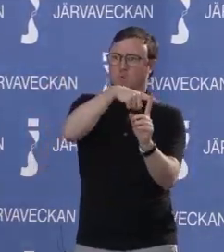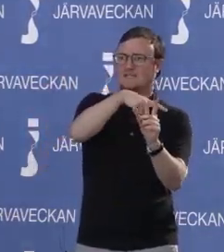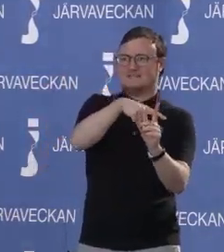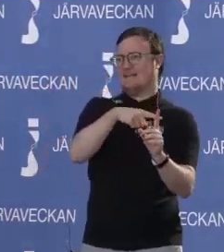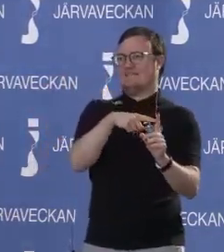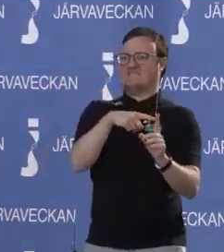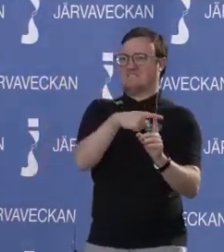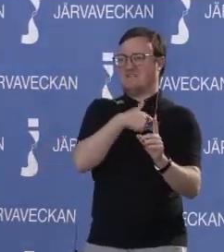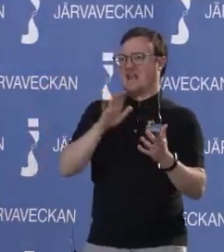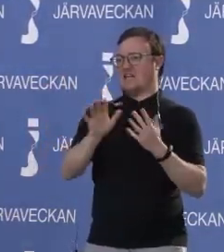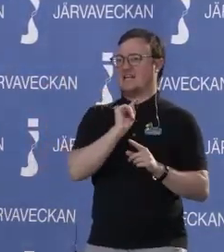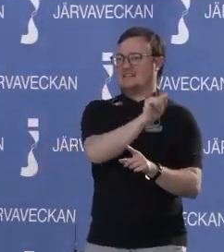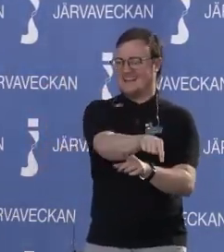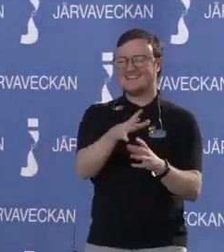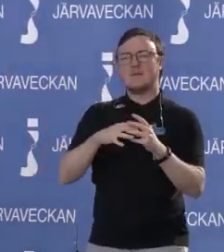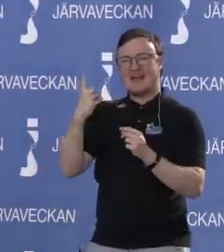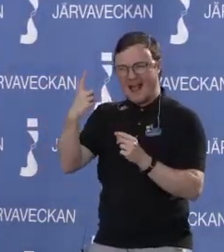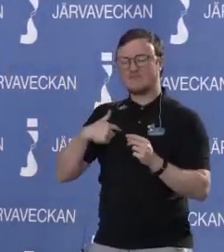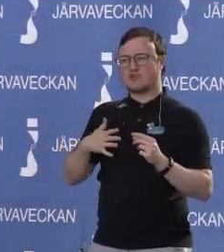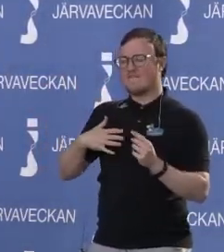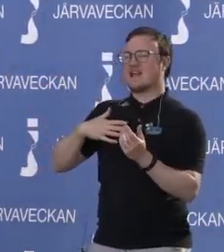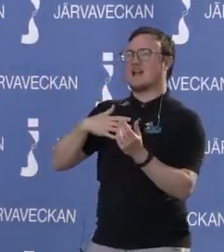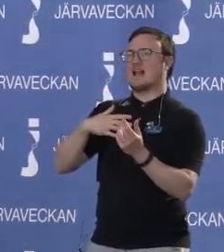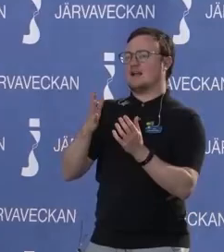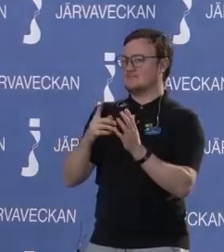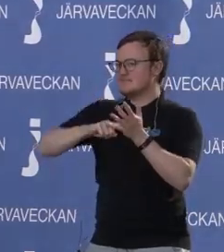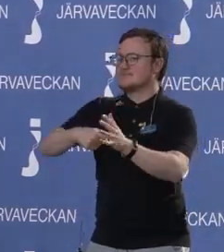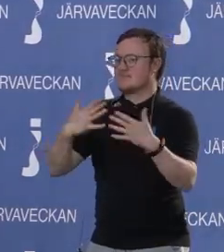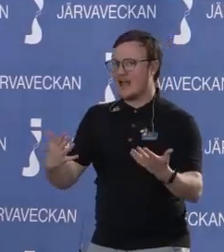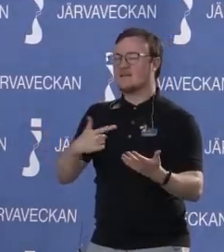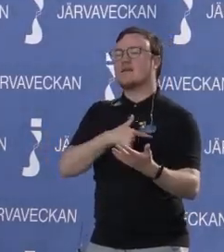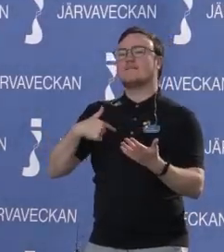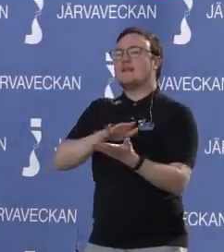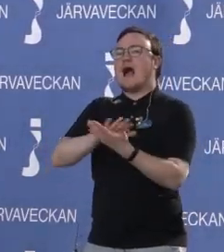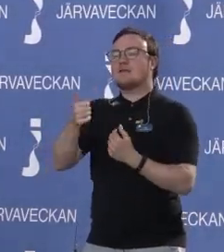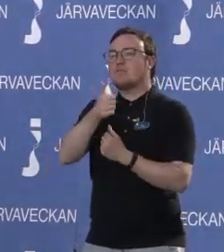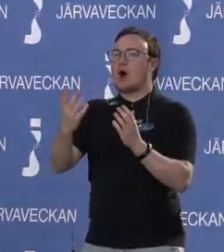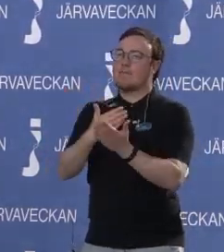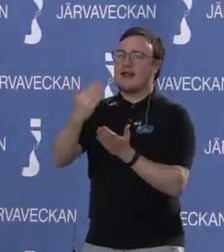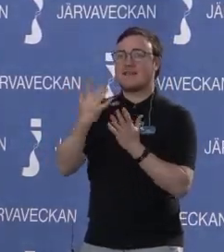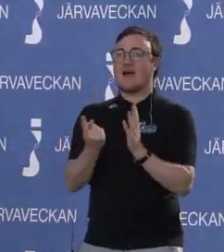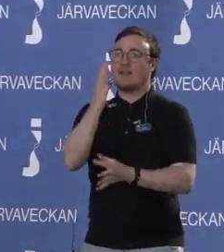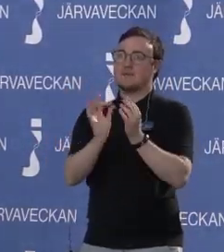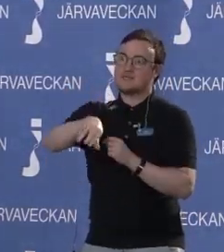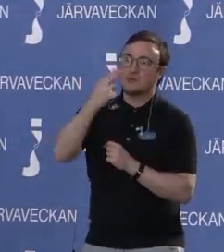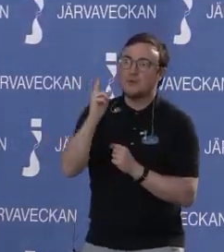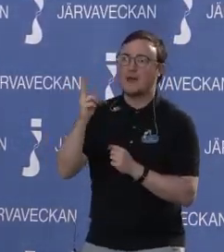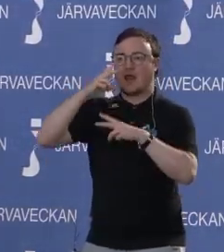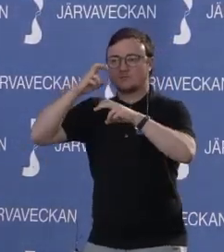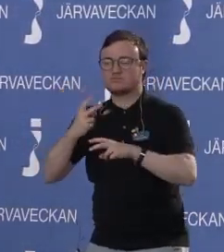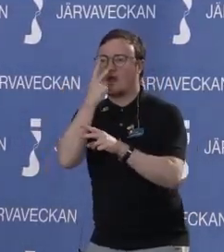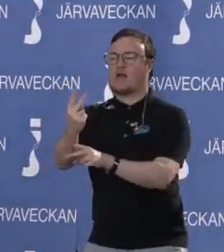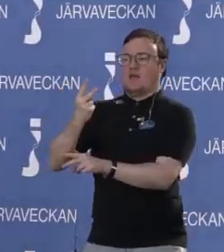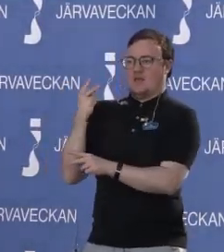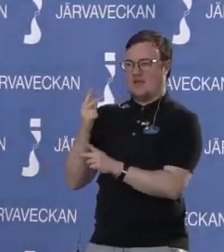konstruktiv journalistik. Det är att inte bara berätta om vad som händer just nu eller granska det som hänt bakåt i tiden, utan också fundera